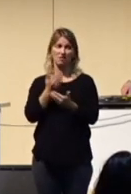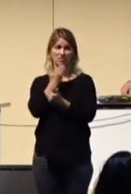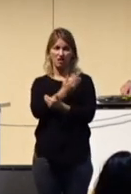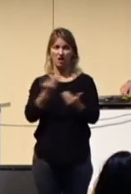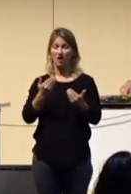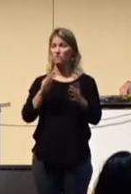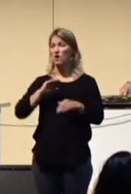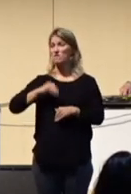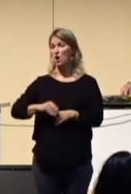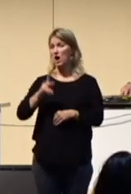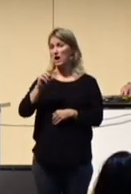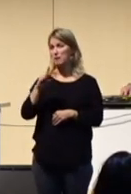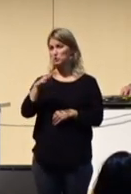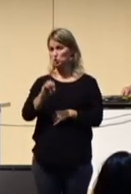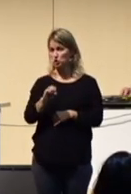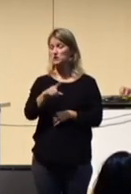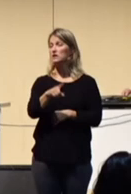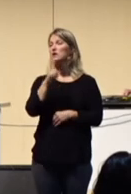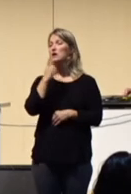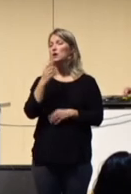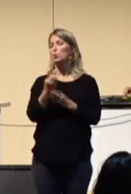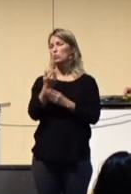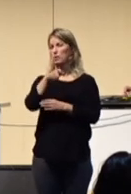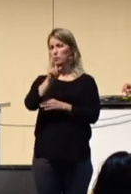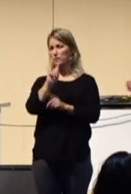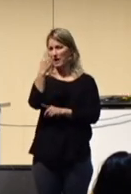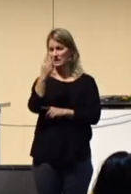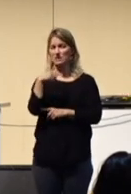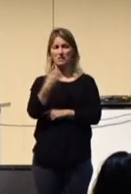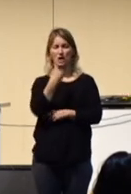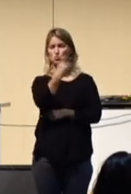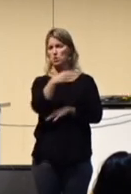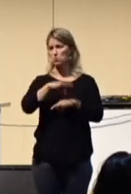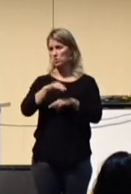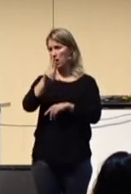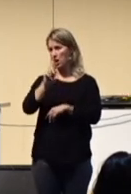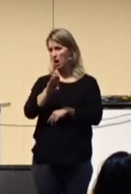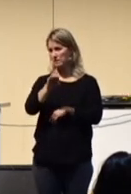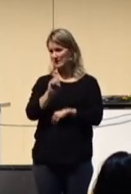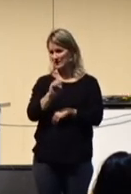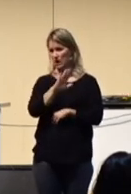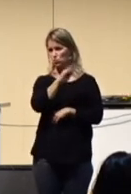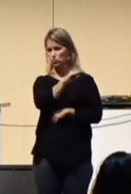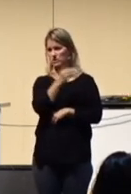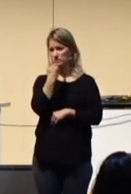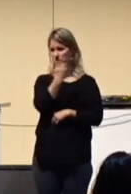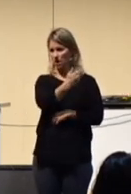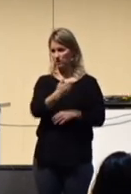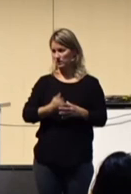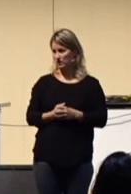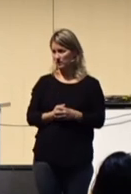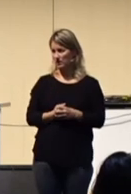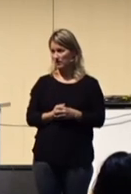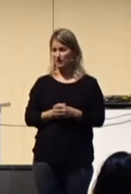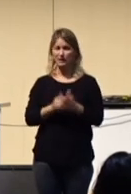Frau Klepsch, die Kulturbürgermeisterin, und Herrn Dr. Labis. Das war eine